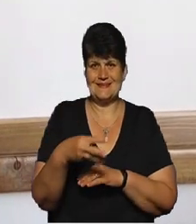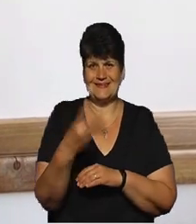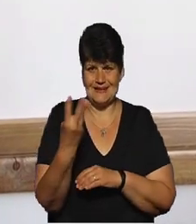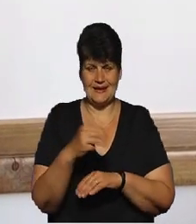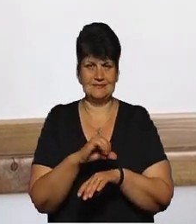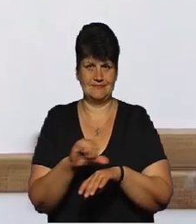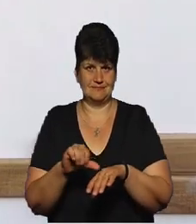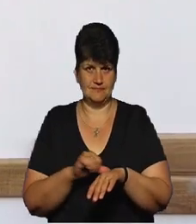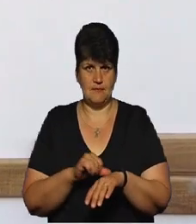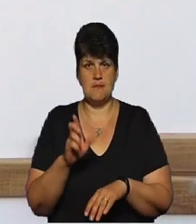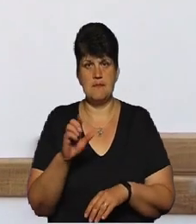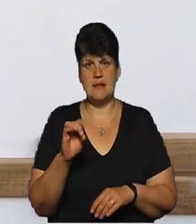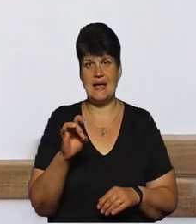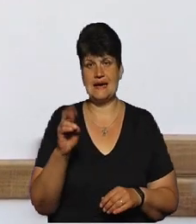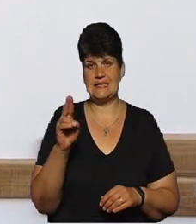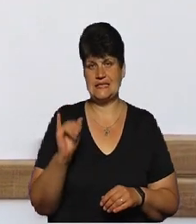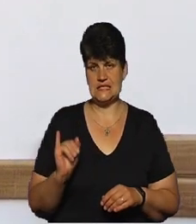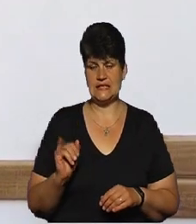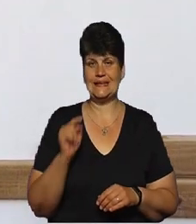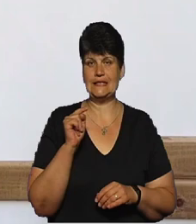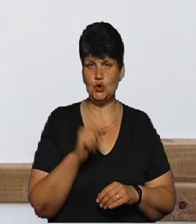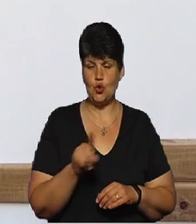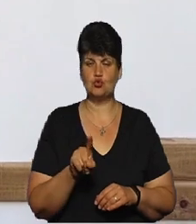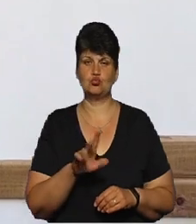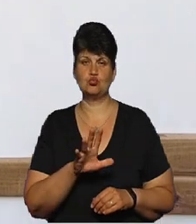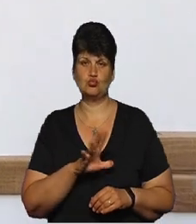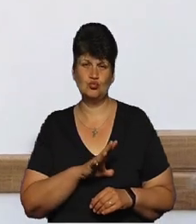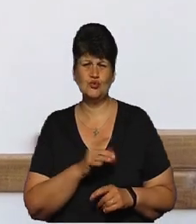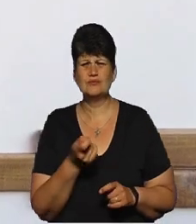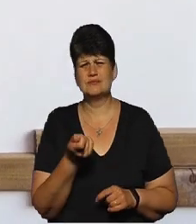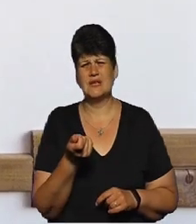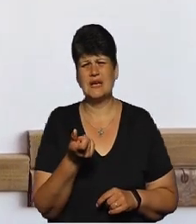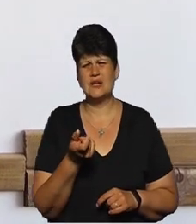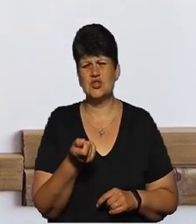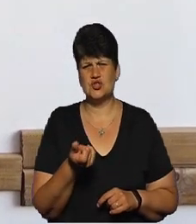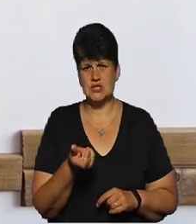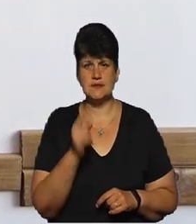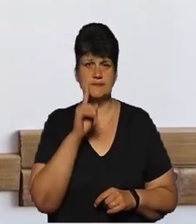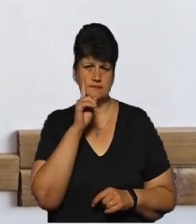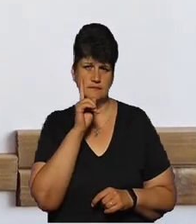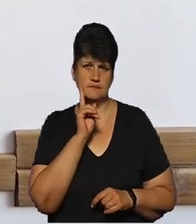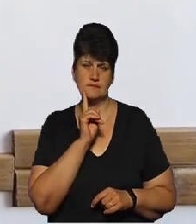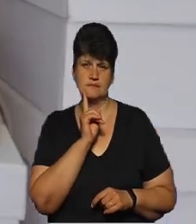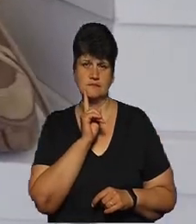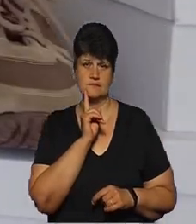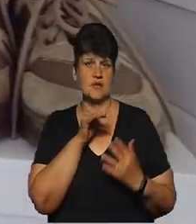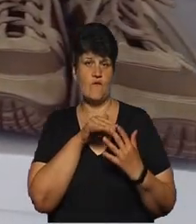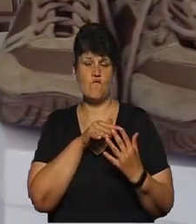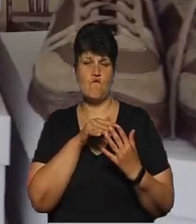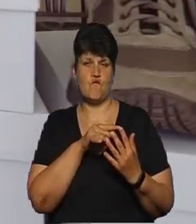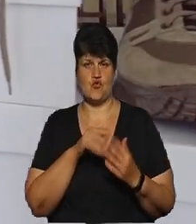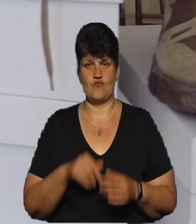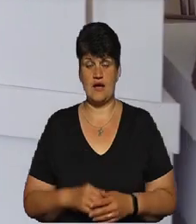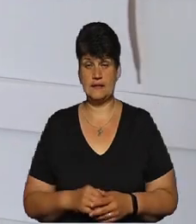таких берців. Для того, щоб їм було хоч трішки зручніше воювати.